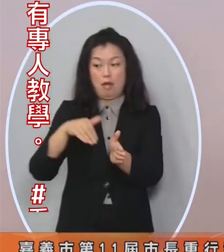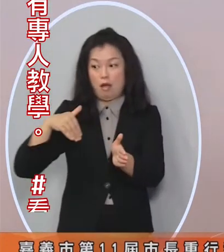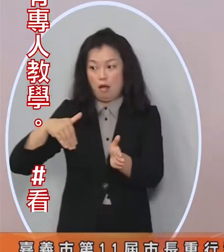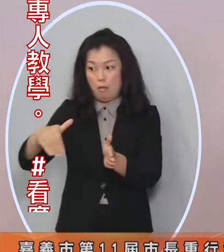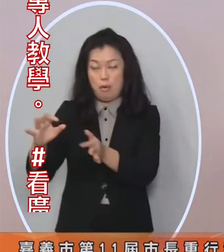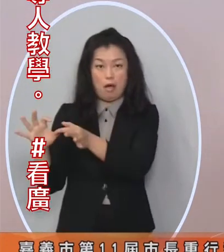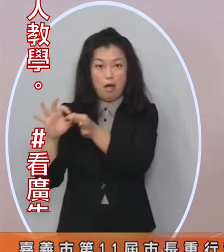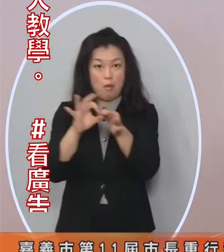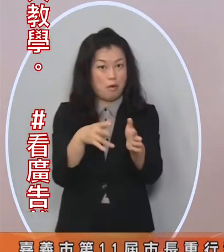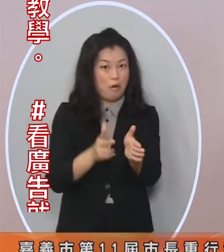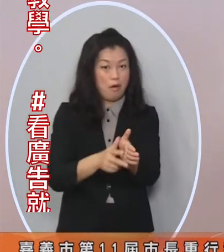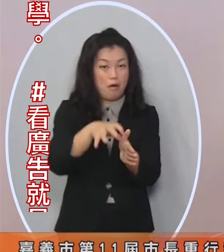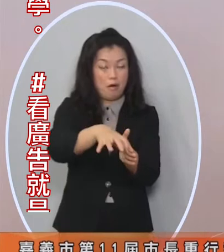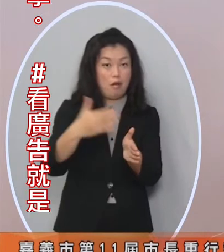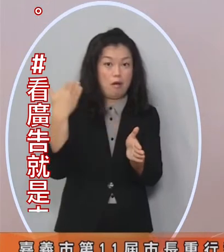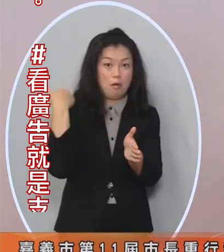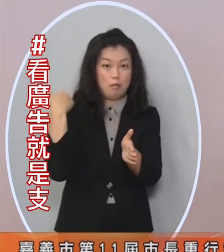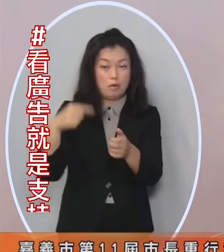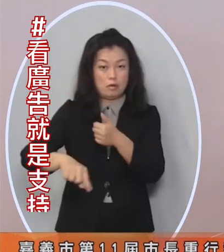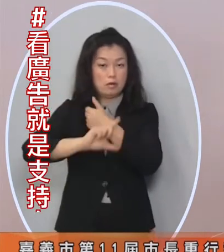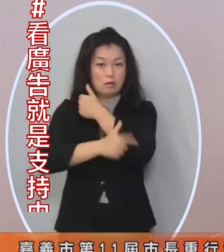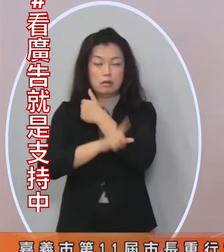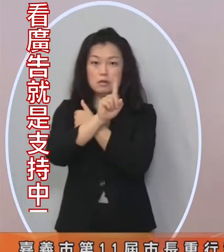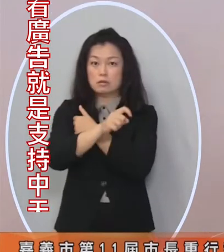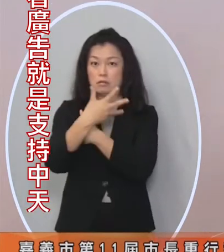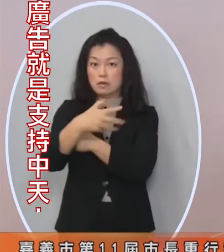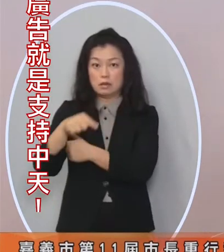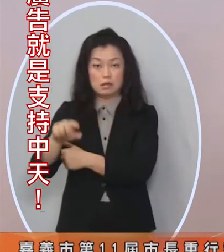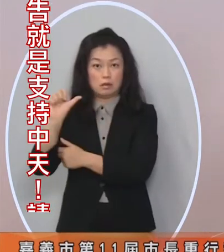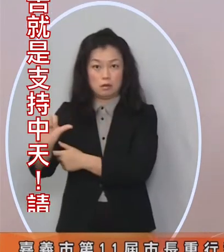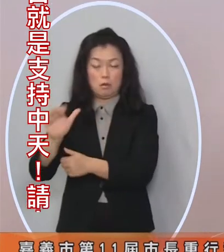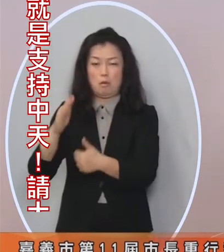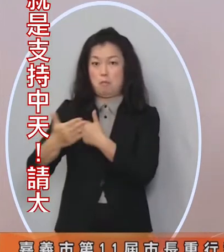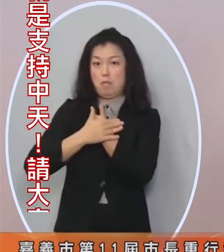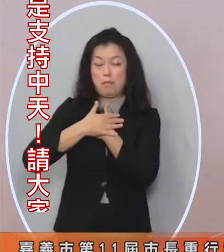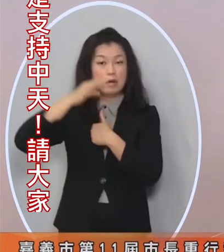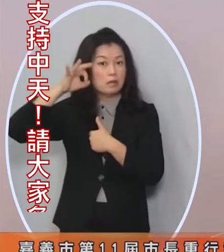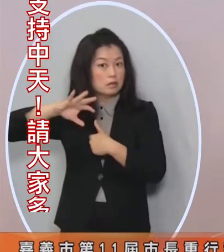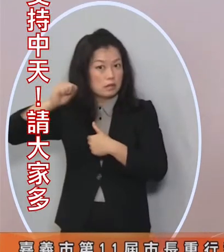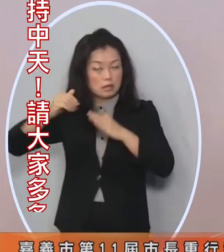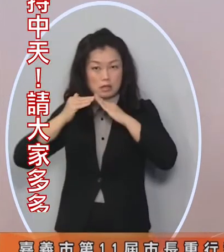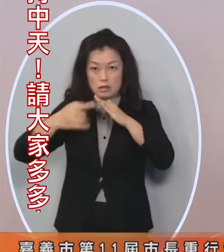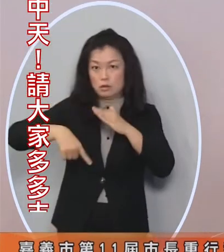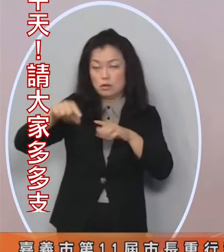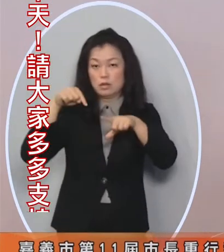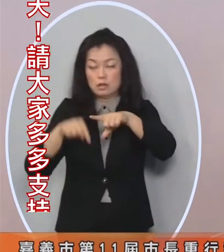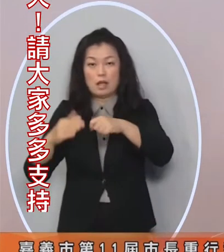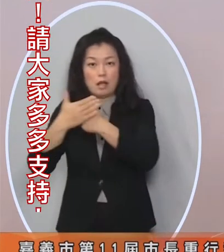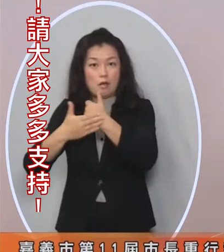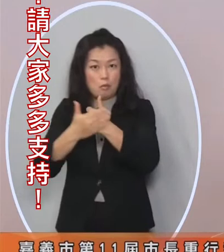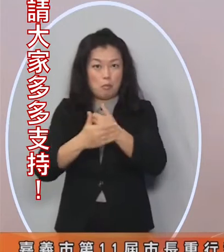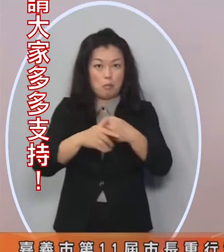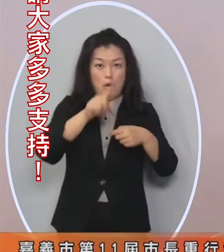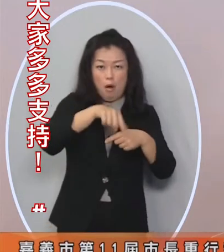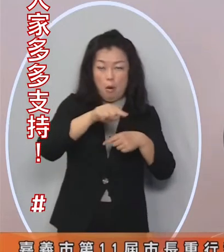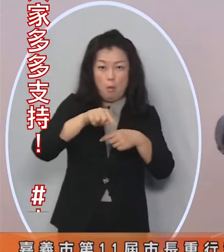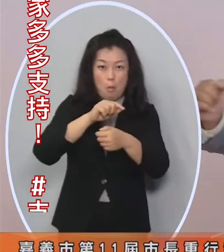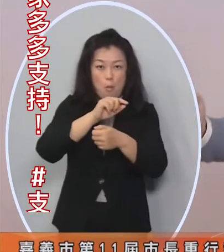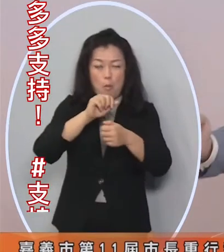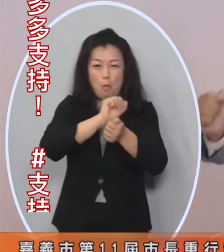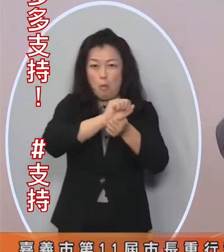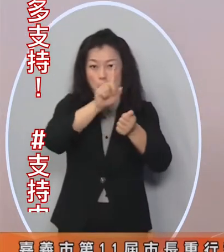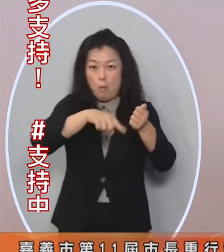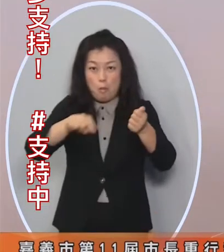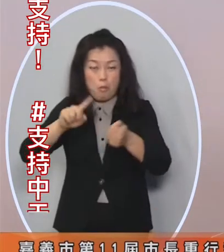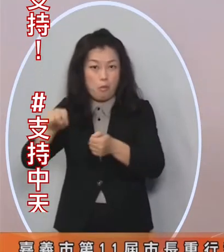市的候车站，整个18.5公里，可以拉开嘉义市到太保、到埔子的一个方向，所以